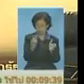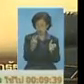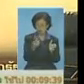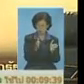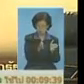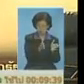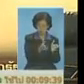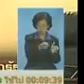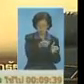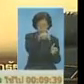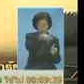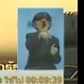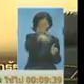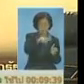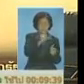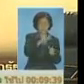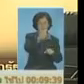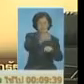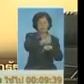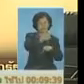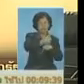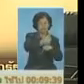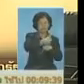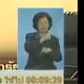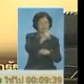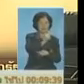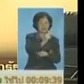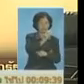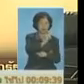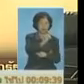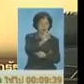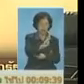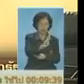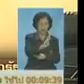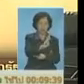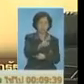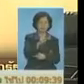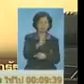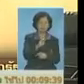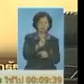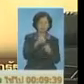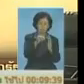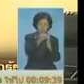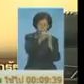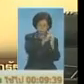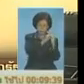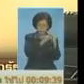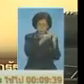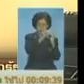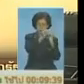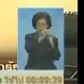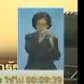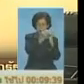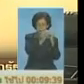ท่านพงษพัฒน์เป็นประธาน TOR เขาบอกว่าต้องรายภาคอย่าเหมารว